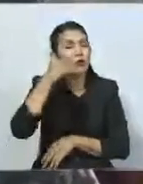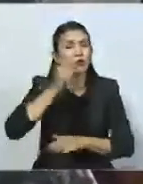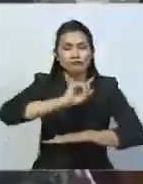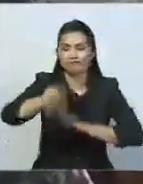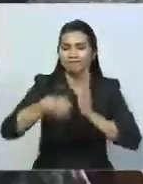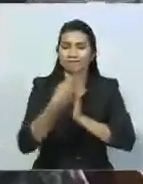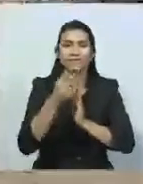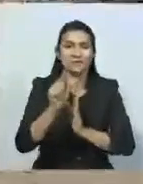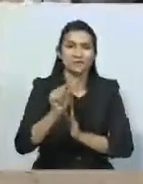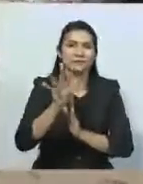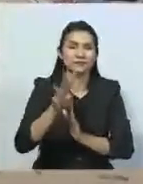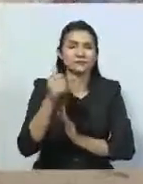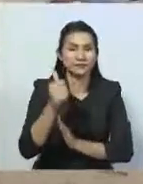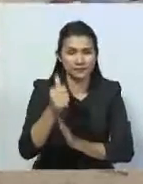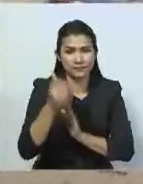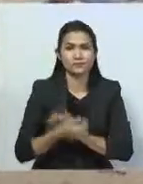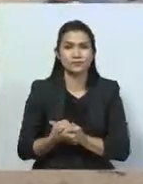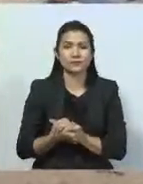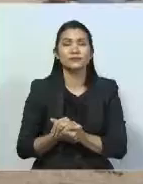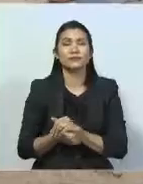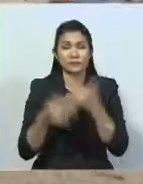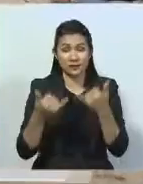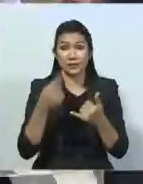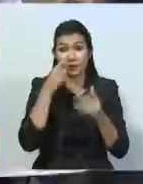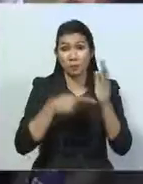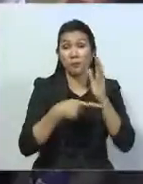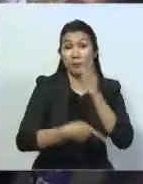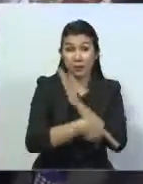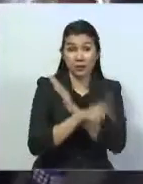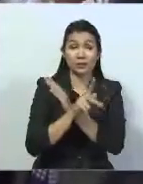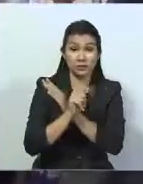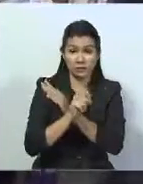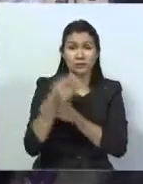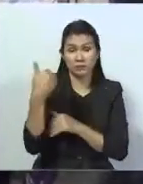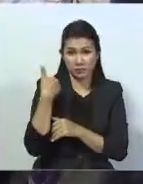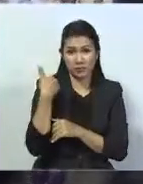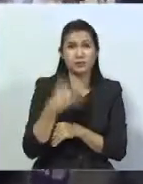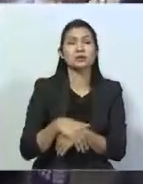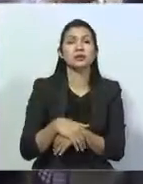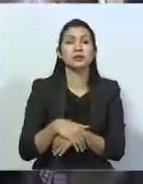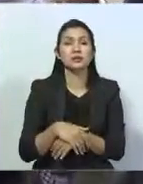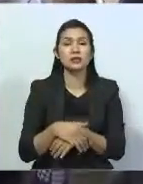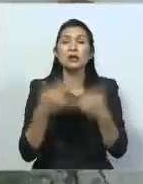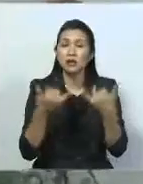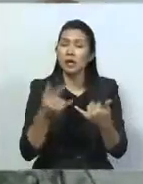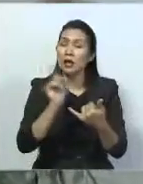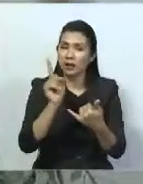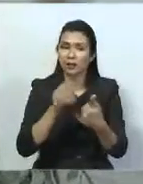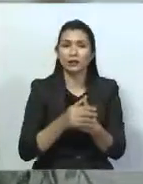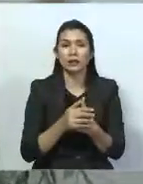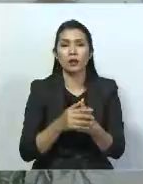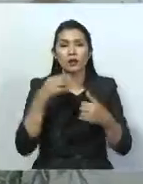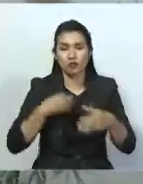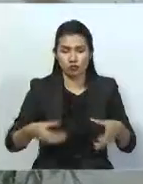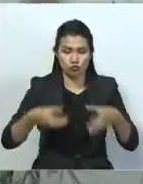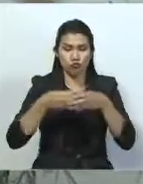ด24ชั่วโมงค่ะ ค่ะเดี๋ยวมีบรรยากาศที่จังหวัดปัตตานีด้วยนะคะโดยนายชัยพรนิยมแก้วในอำเภอเมืองปัตตานี